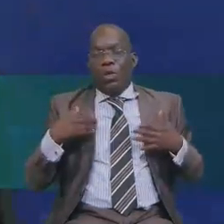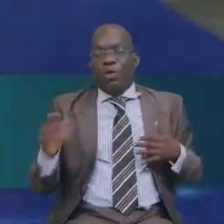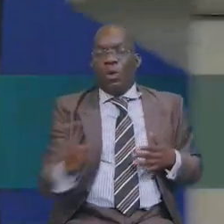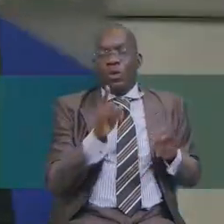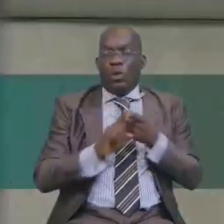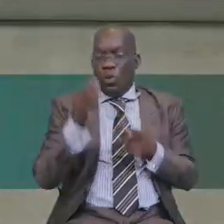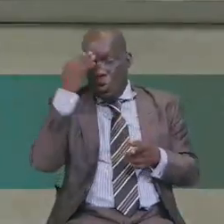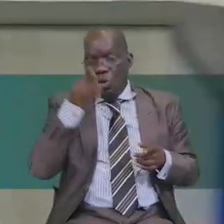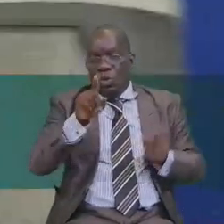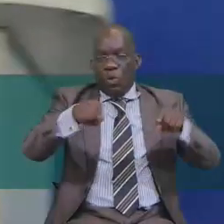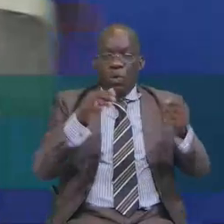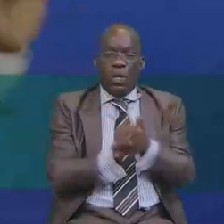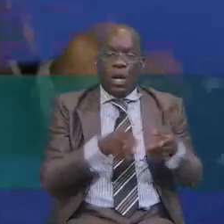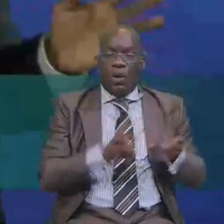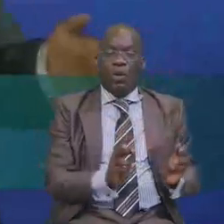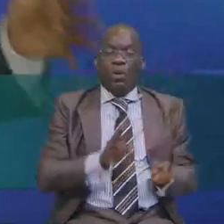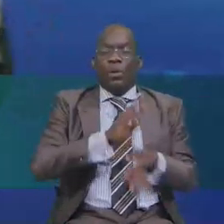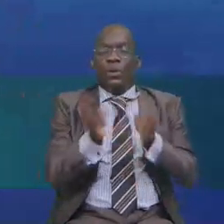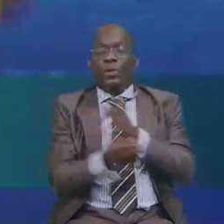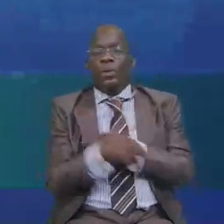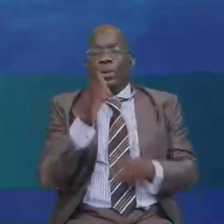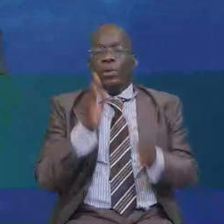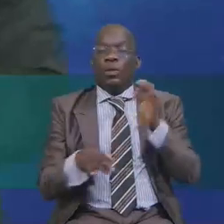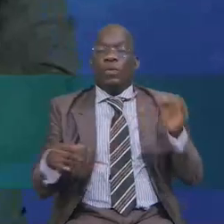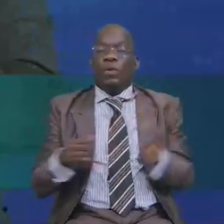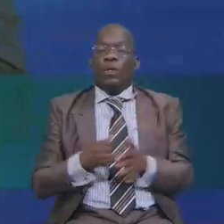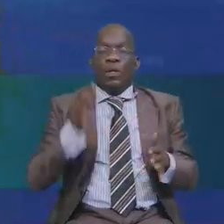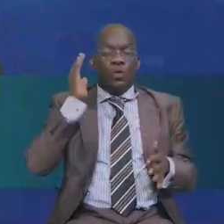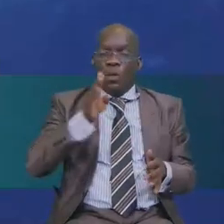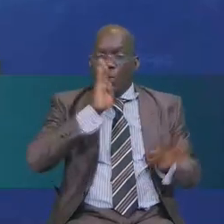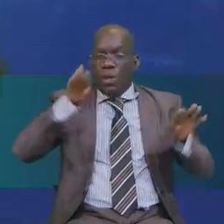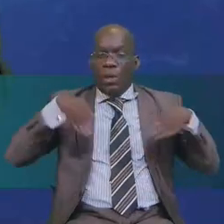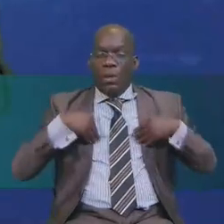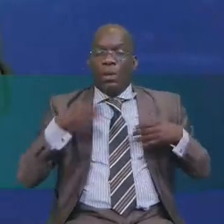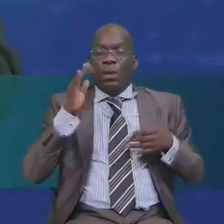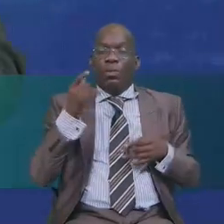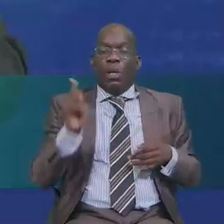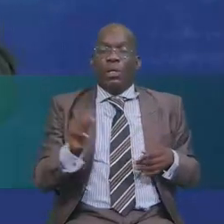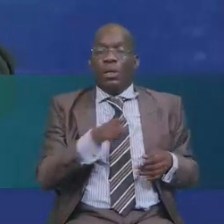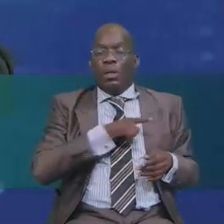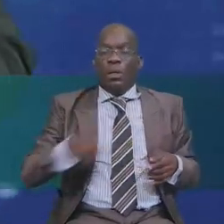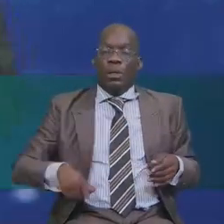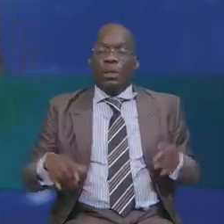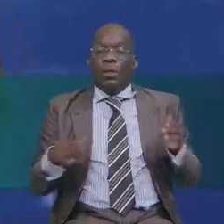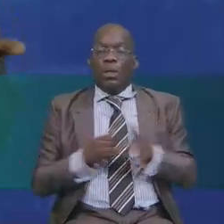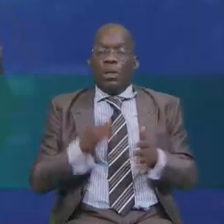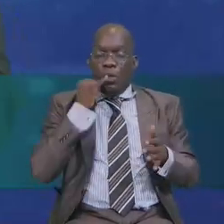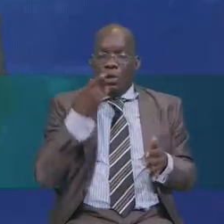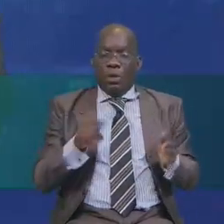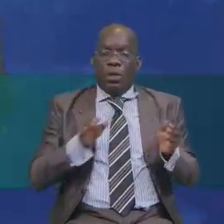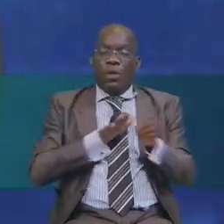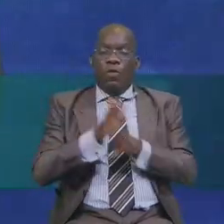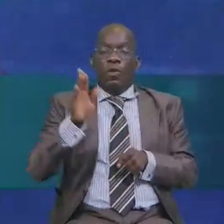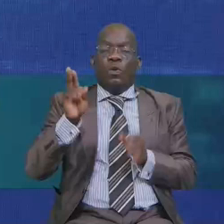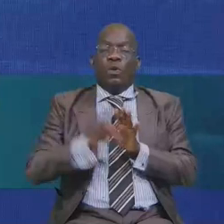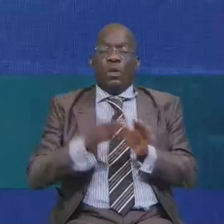La repentance, si elle doit être acceptable par le Seigneur, c'est la plénitude de la repentance et de